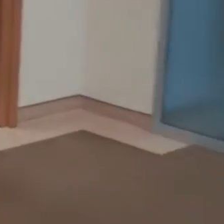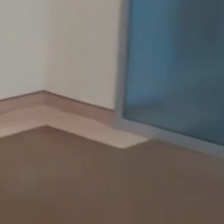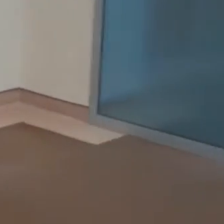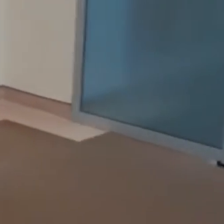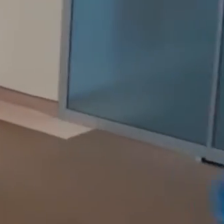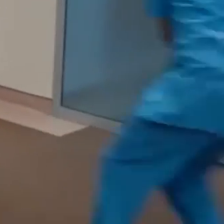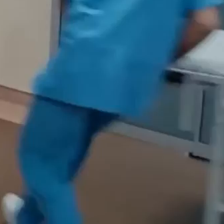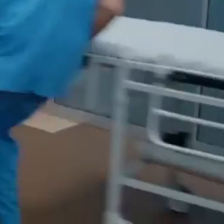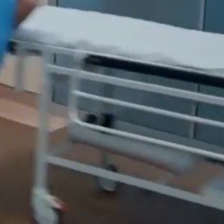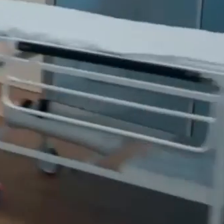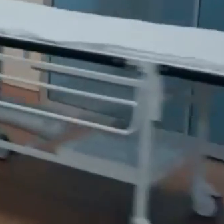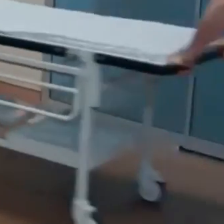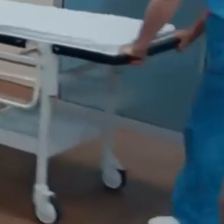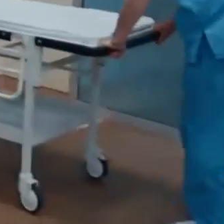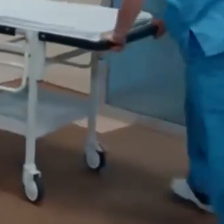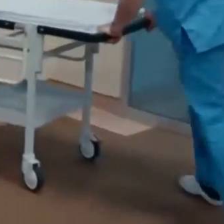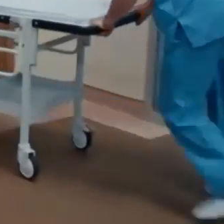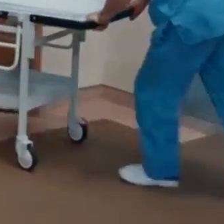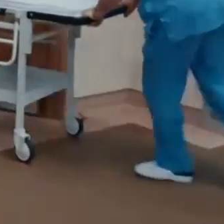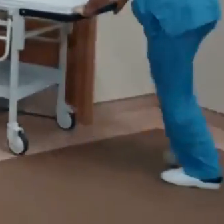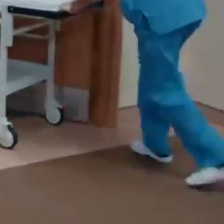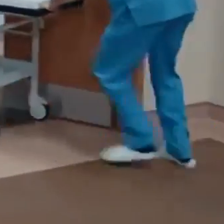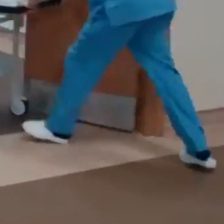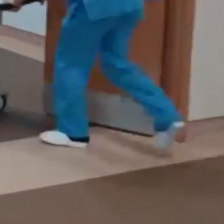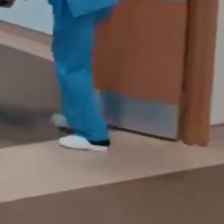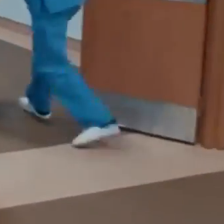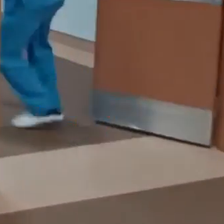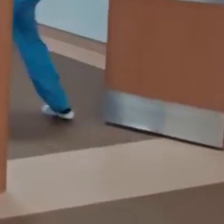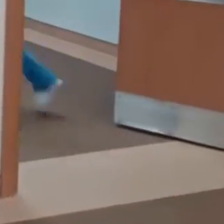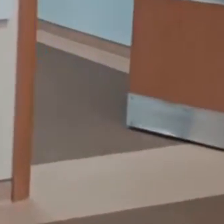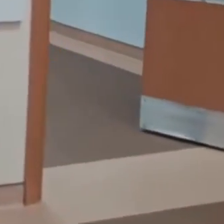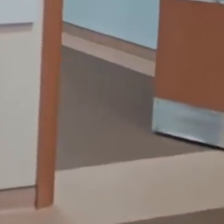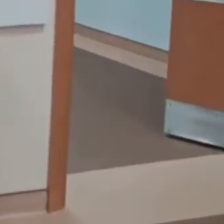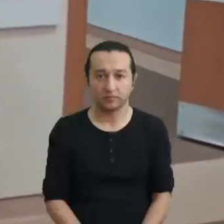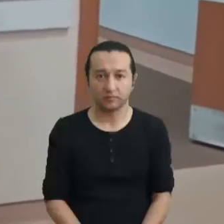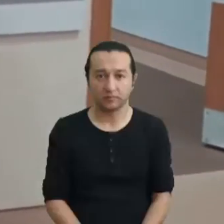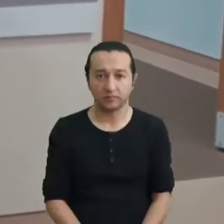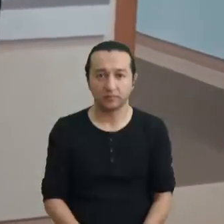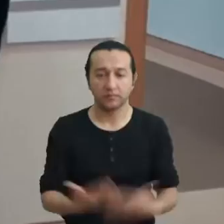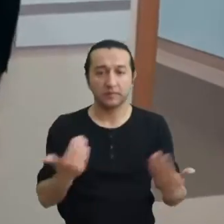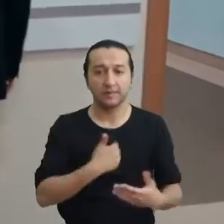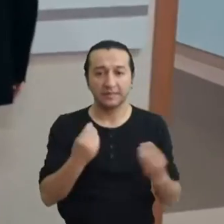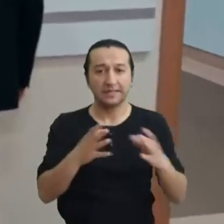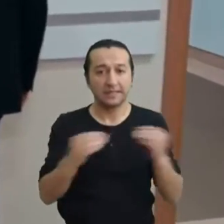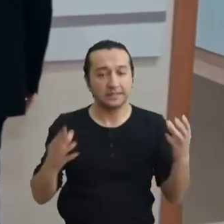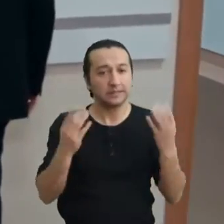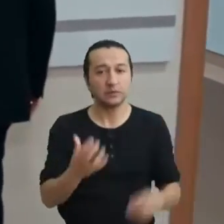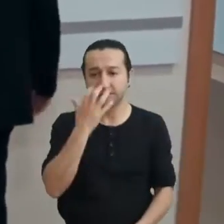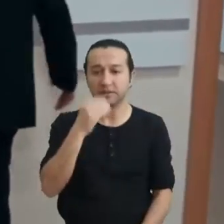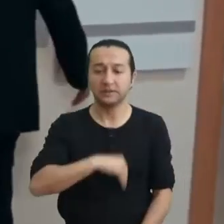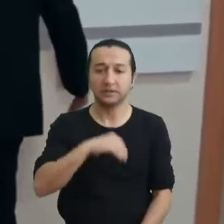İki görevli sedyeyi hızla sürüp içeri girdiler. Zülfikar gene camın önüne geçti. Biz de iyileşecek diye